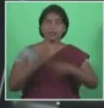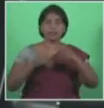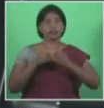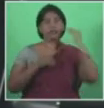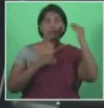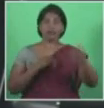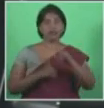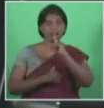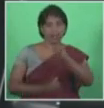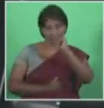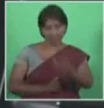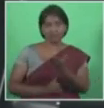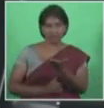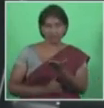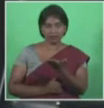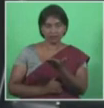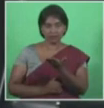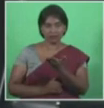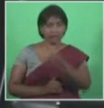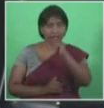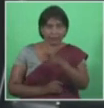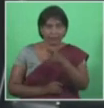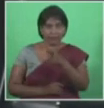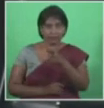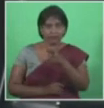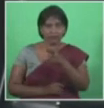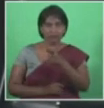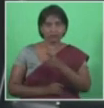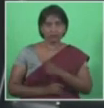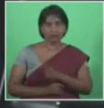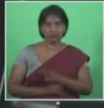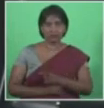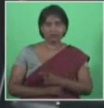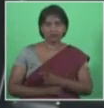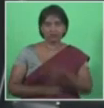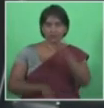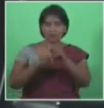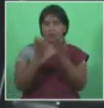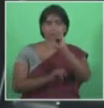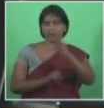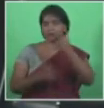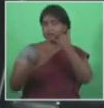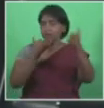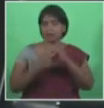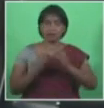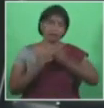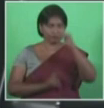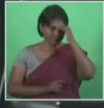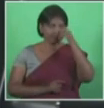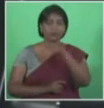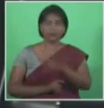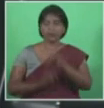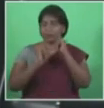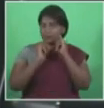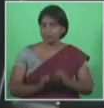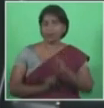කියලා. ඒකනේ ඇත්ත කතාව. ඒක නෙවෙයි ඇත්ත කතාව. ඔබතුමා 50 දෙනෙකුට වැඩිය කතා කරේ නැද්ද ආණ්ඩුවේ? මේක කල් දාලා දෙන්න කියලා.